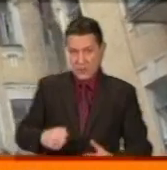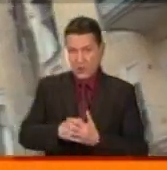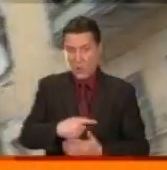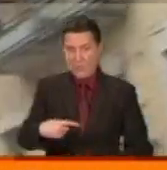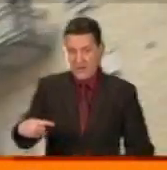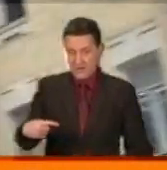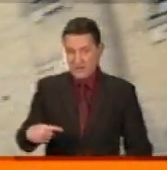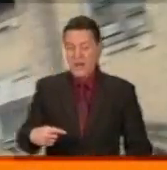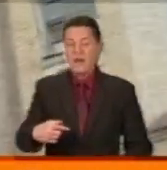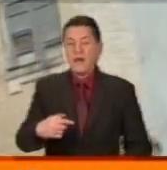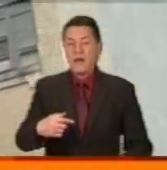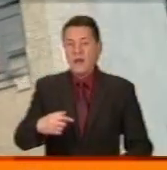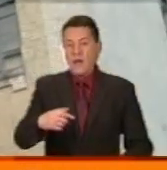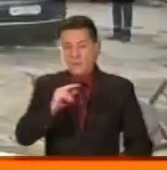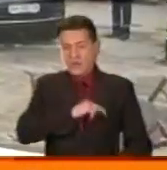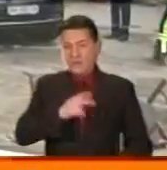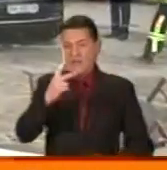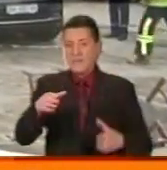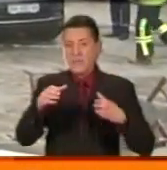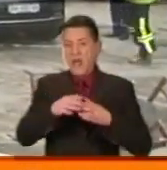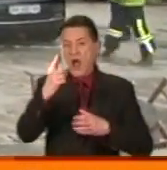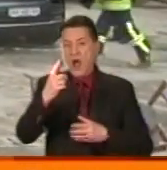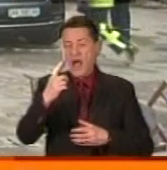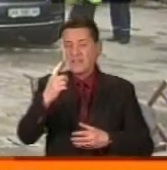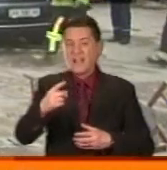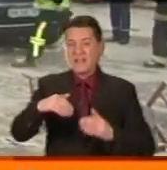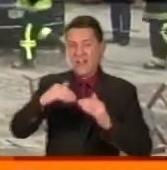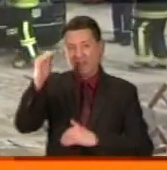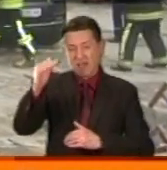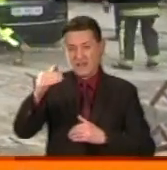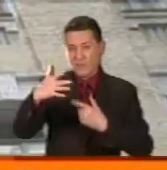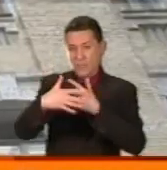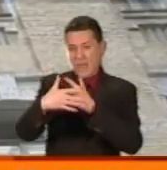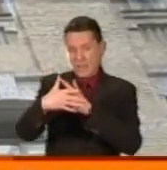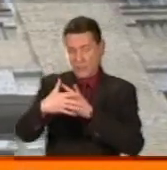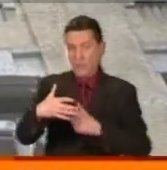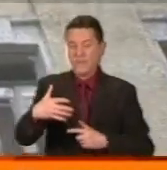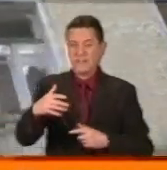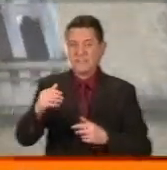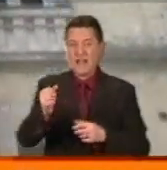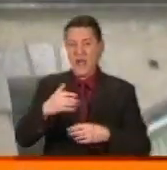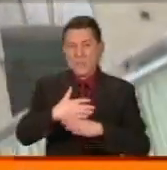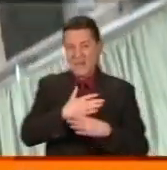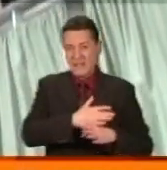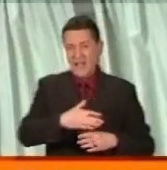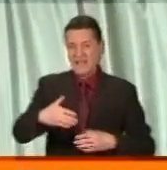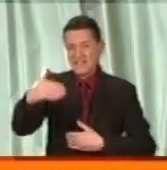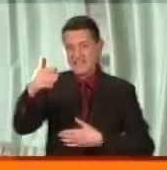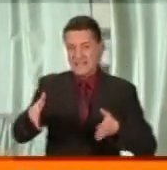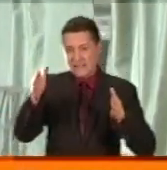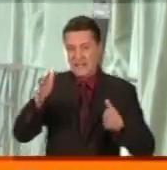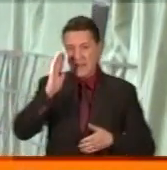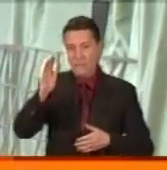будинку на той момент працювали Дві бригади Одна На верхньому п'ятому поверсі била стіни для майбутніх офісів а друга на